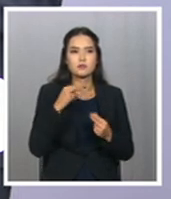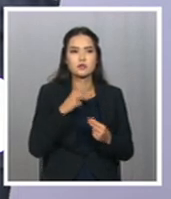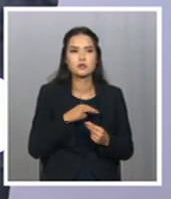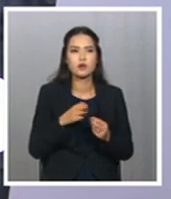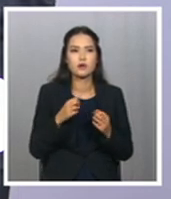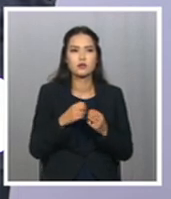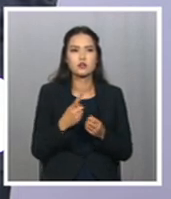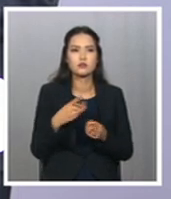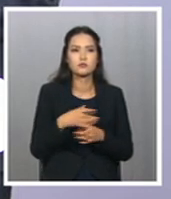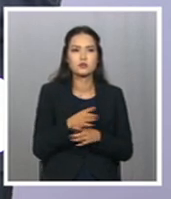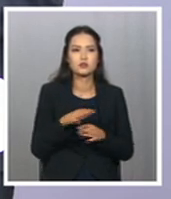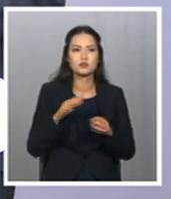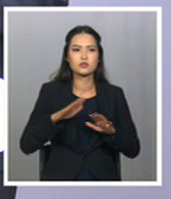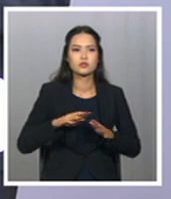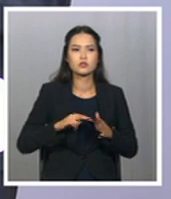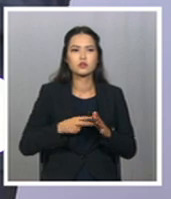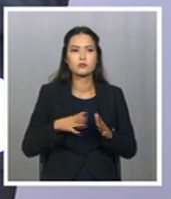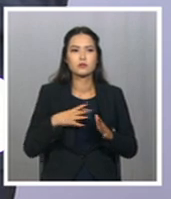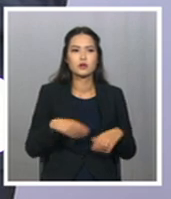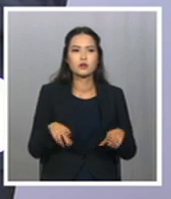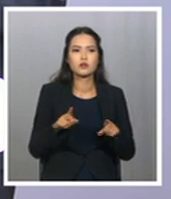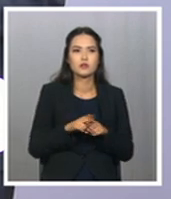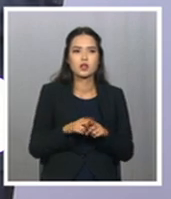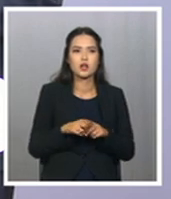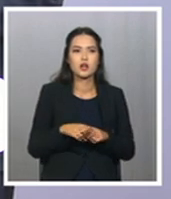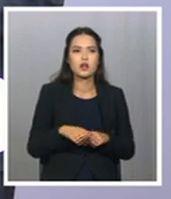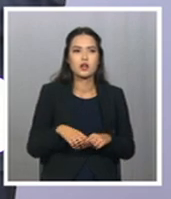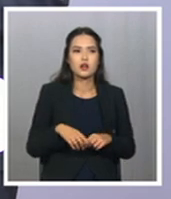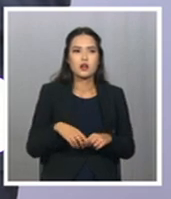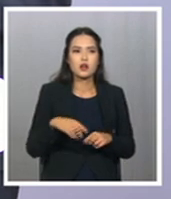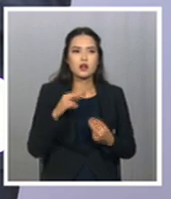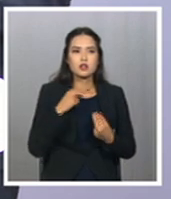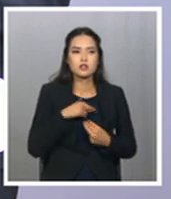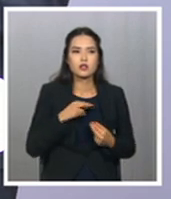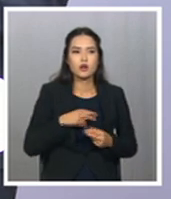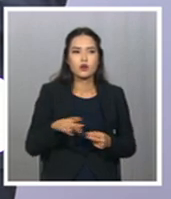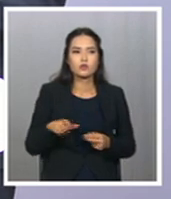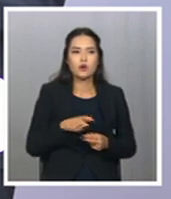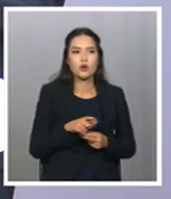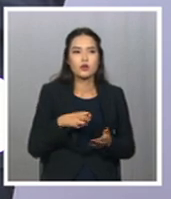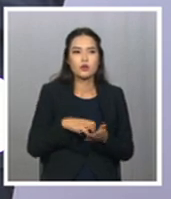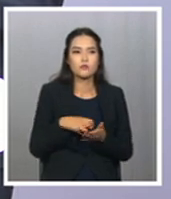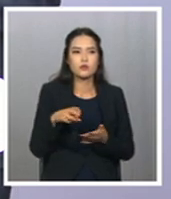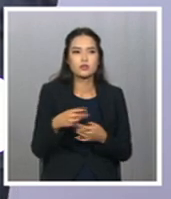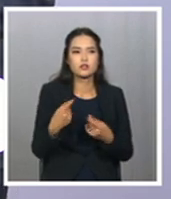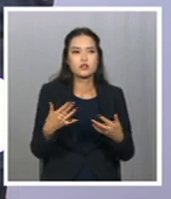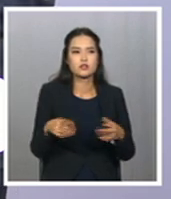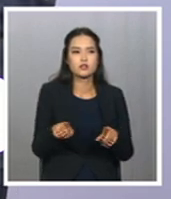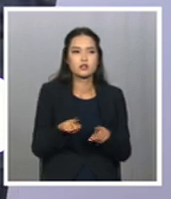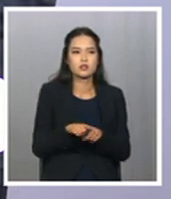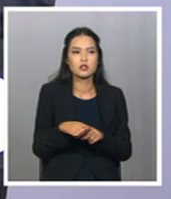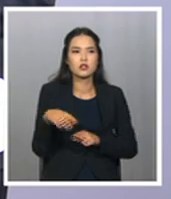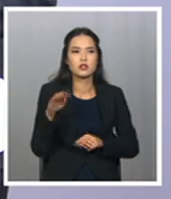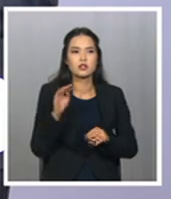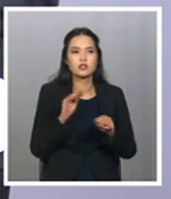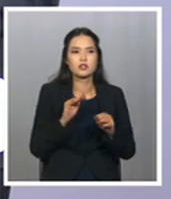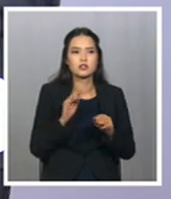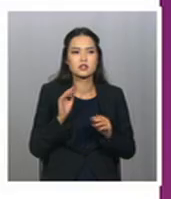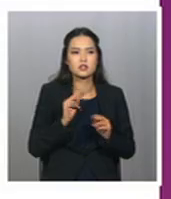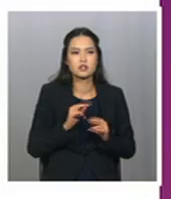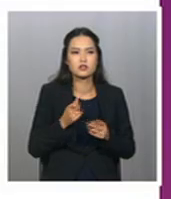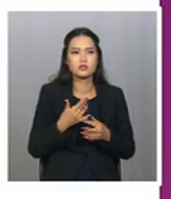құрады. Сонымен бірге әскери, жол, пошта және салықтың түрлері